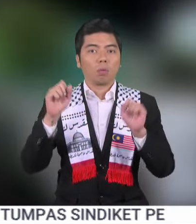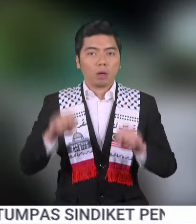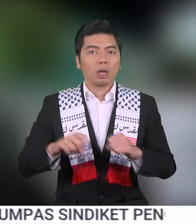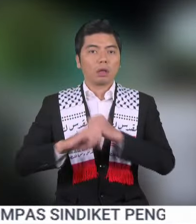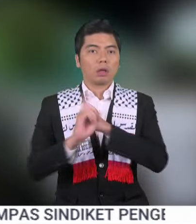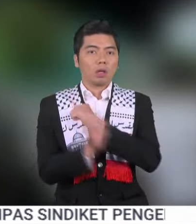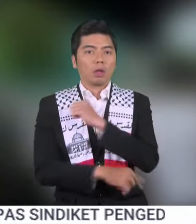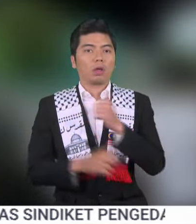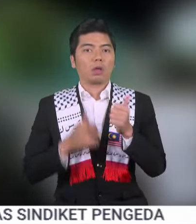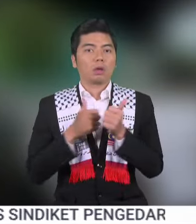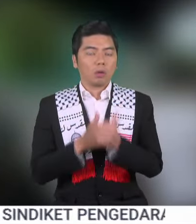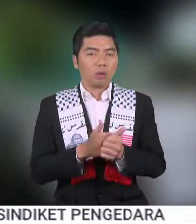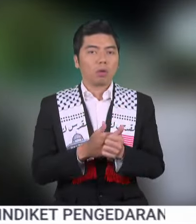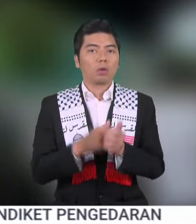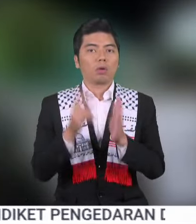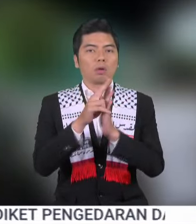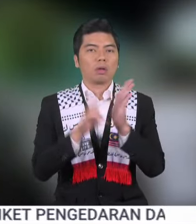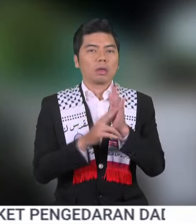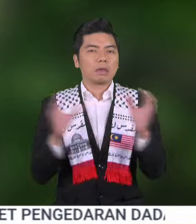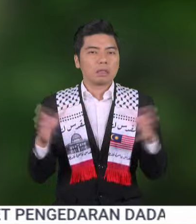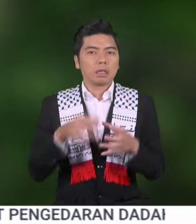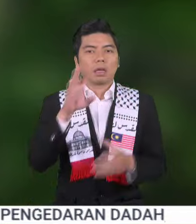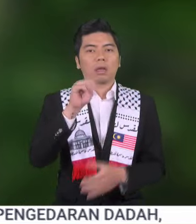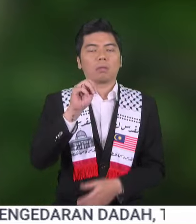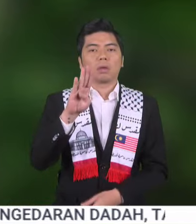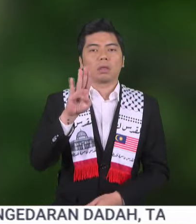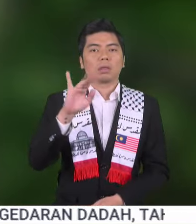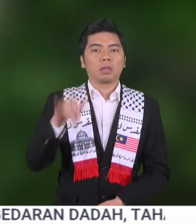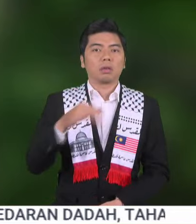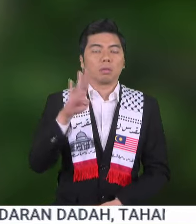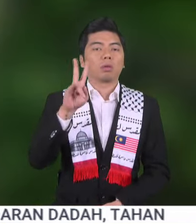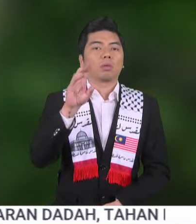dihukum mengikut undang-undang kecil vandalisma mbjb